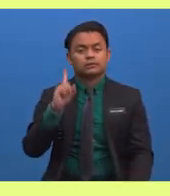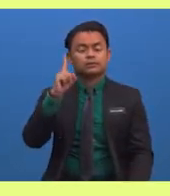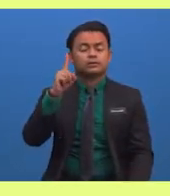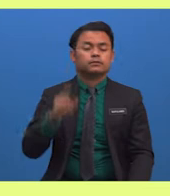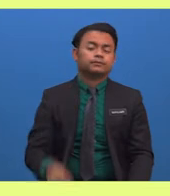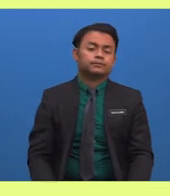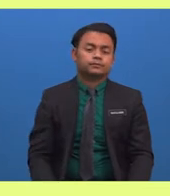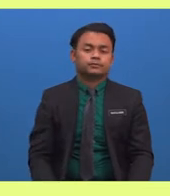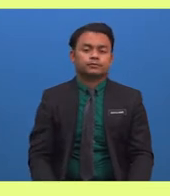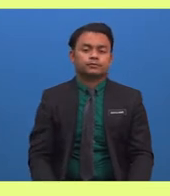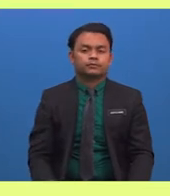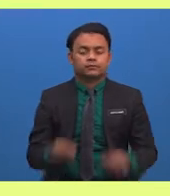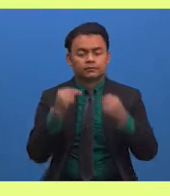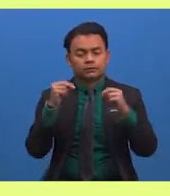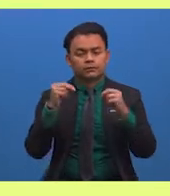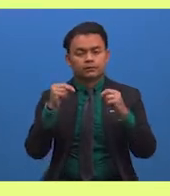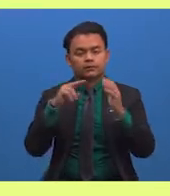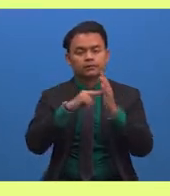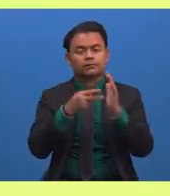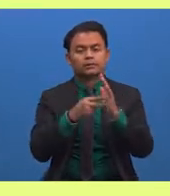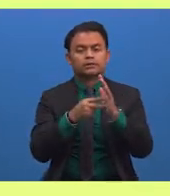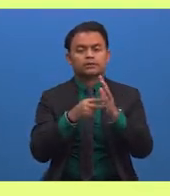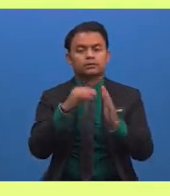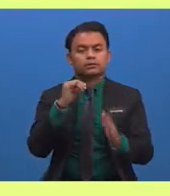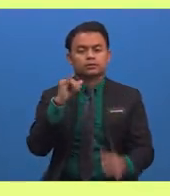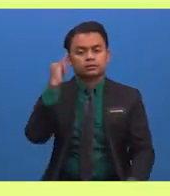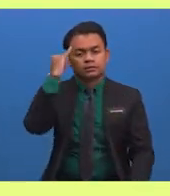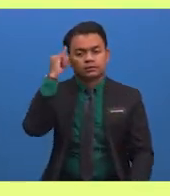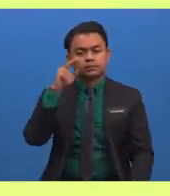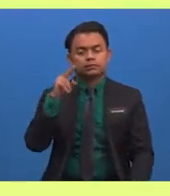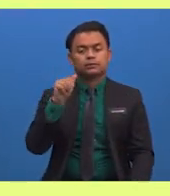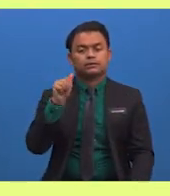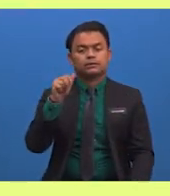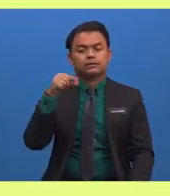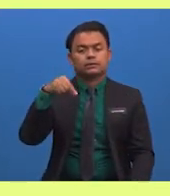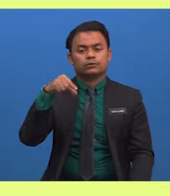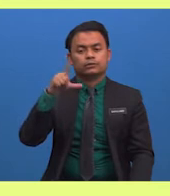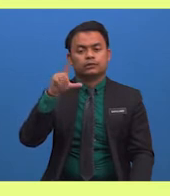nyatakan maksud ilmu akli dan ilmu nakli.